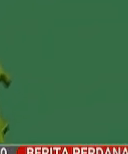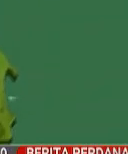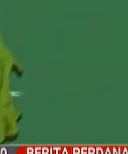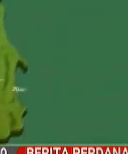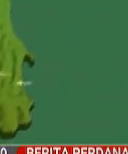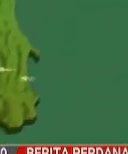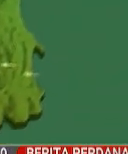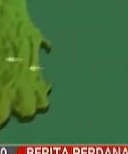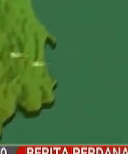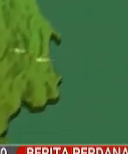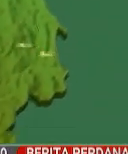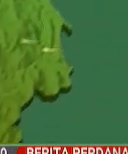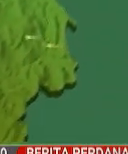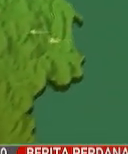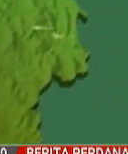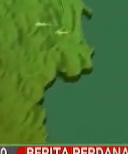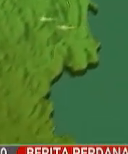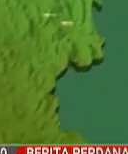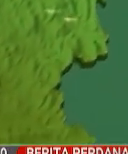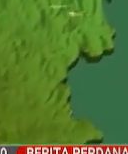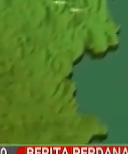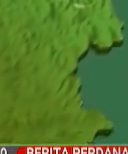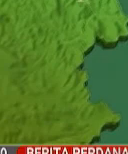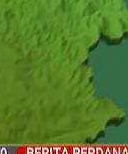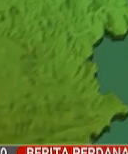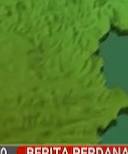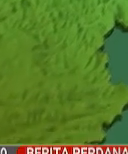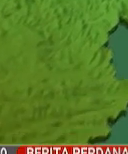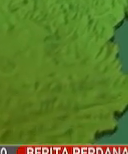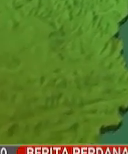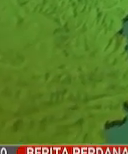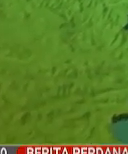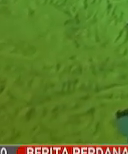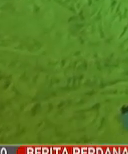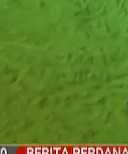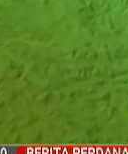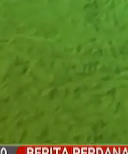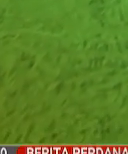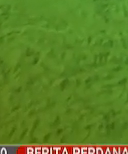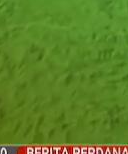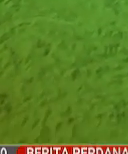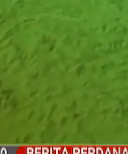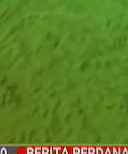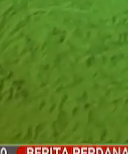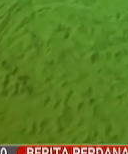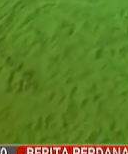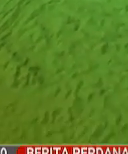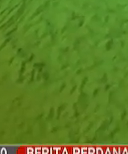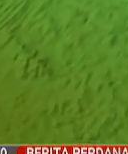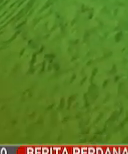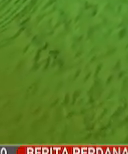Bu Hai sangat engkau sangat